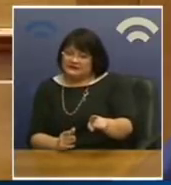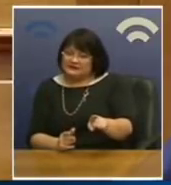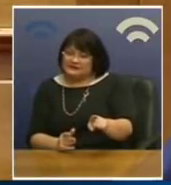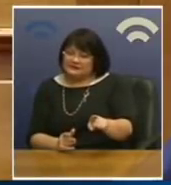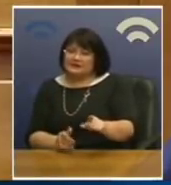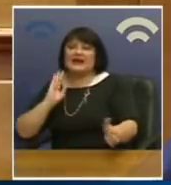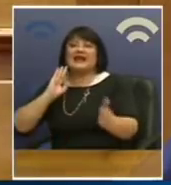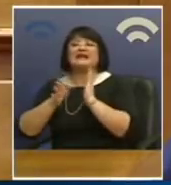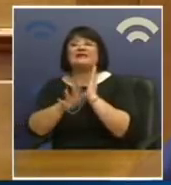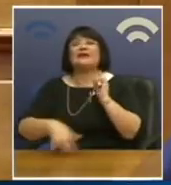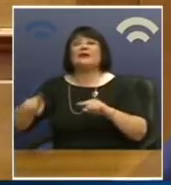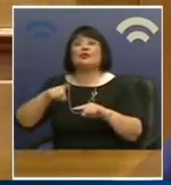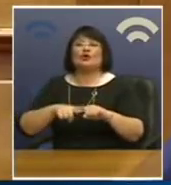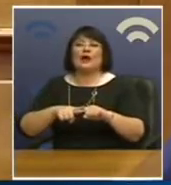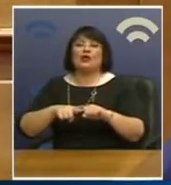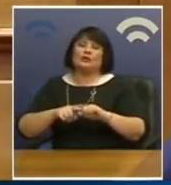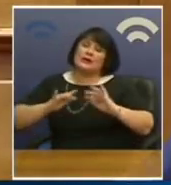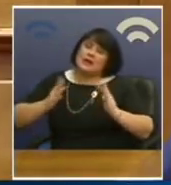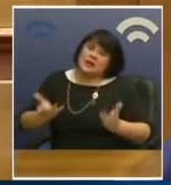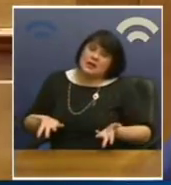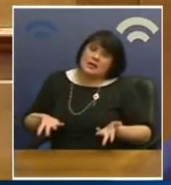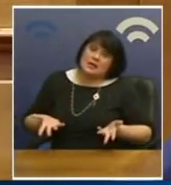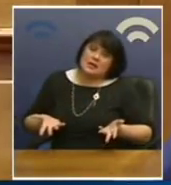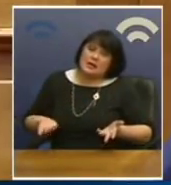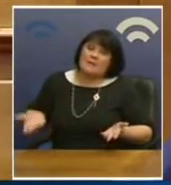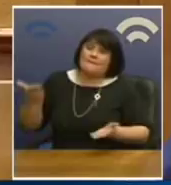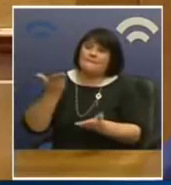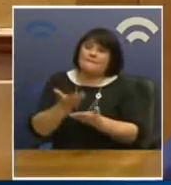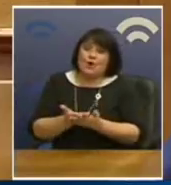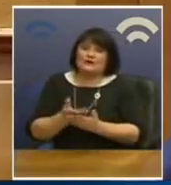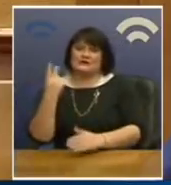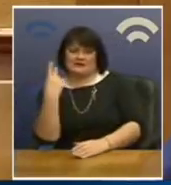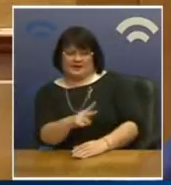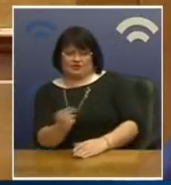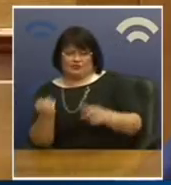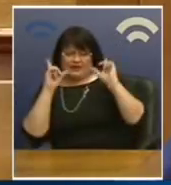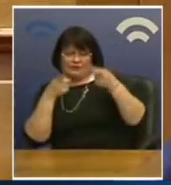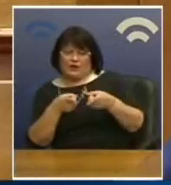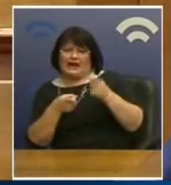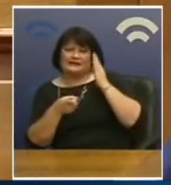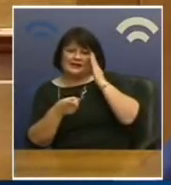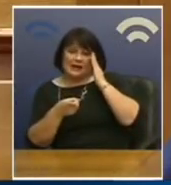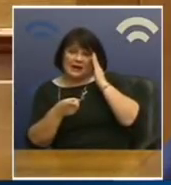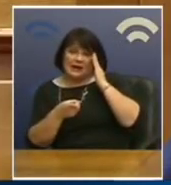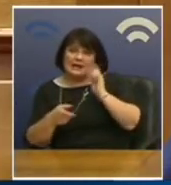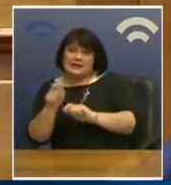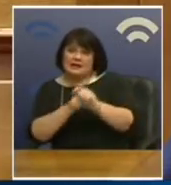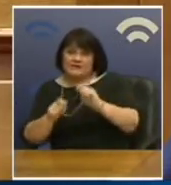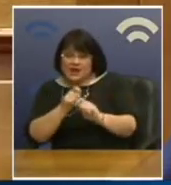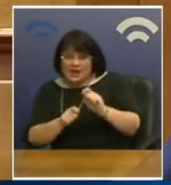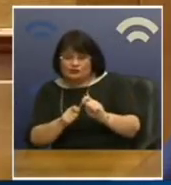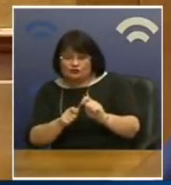εκλογή από το λαό. Ή την πρόταση επίσης δική σας ήτανε, της καθιέρωσης